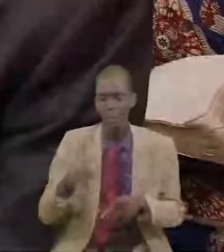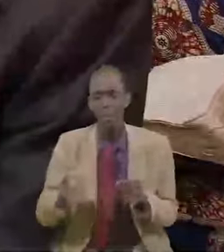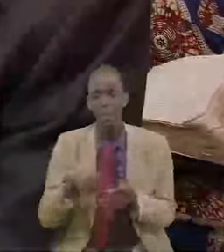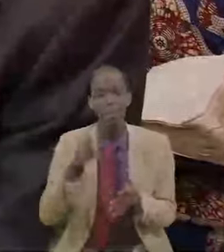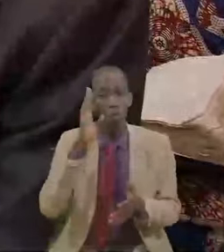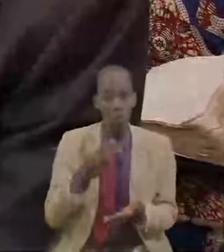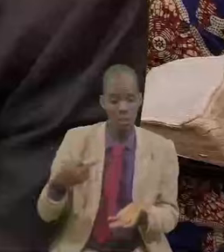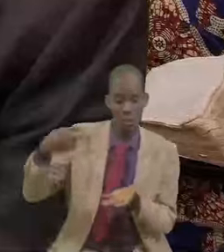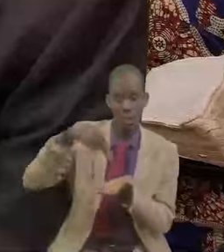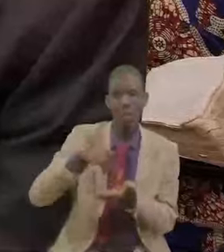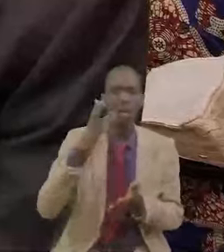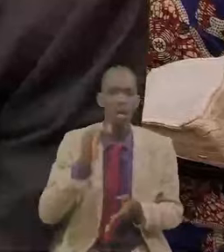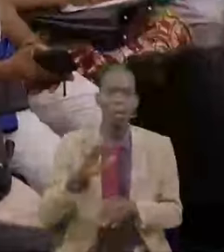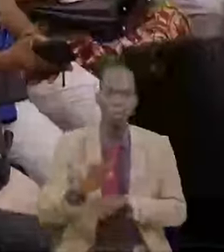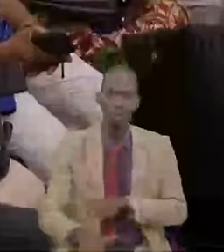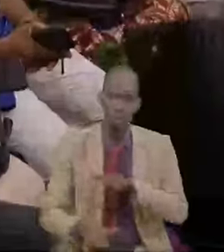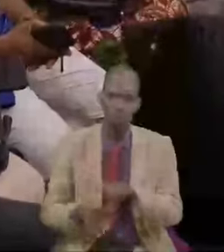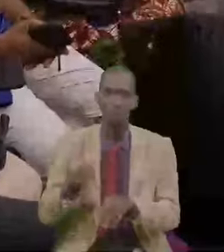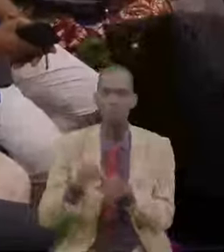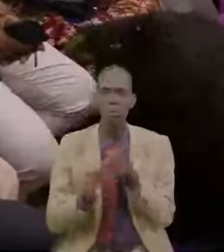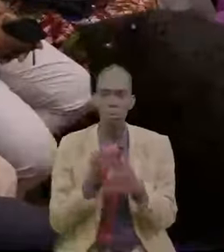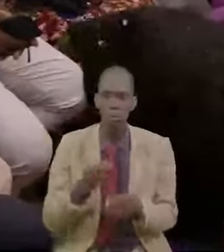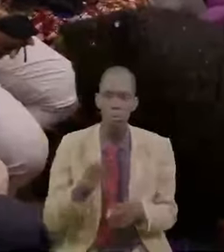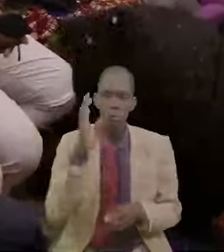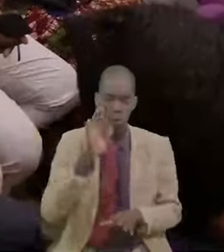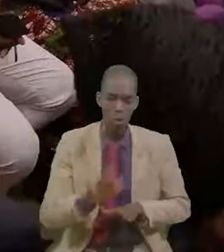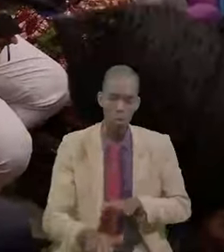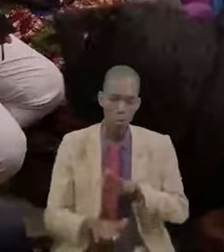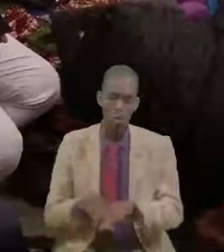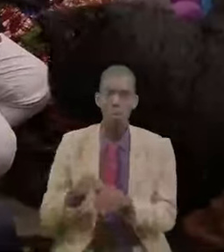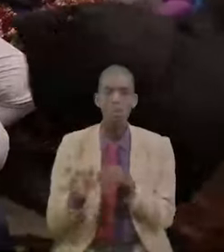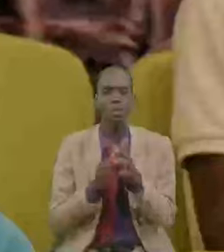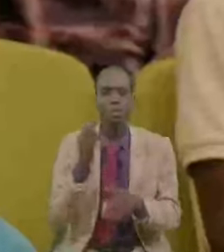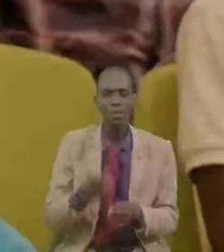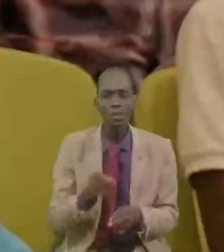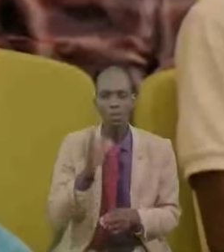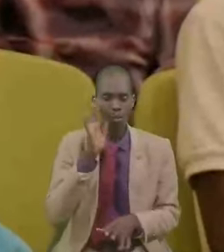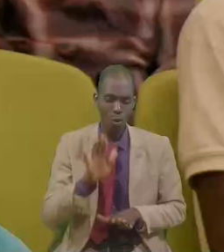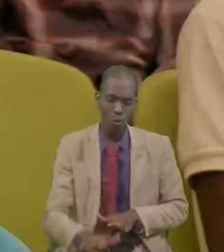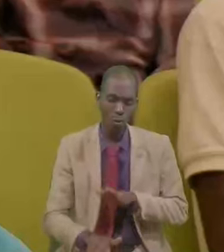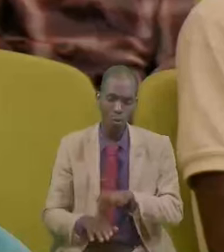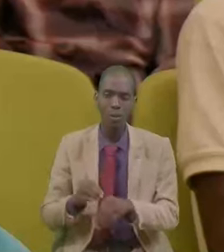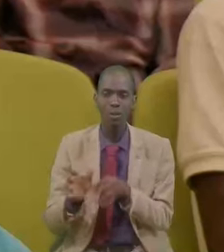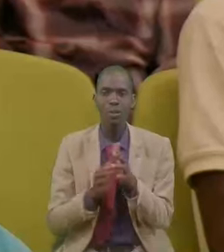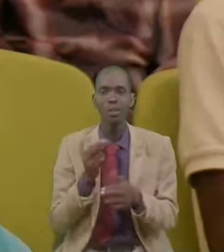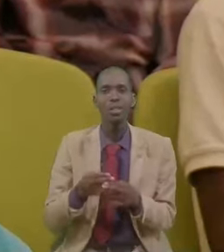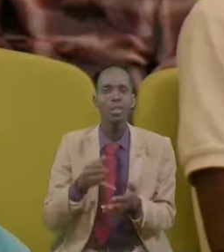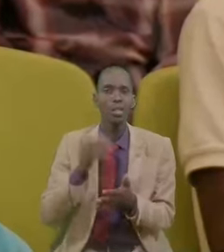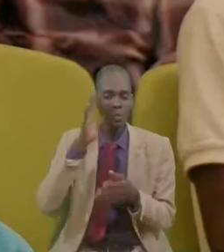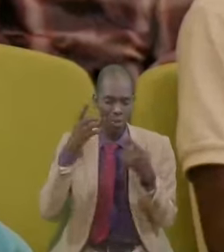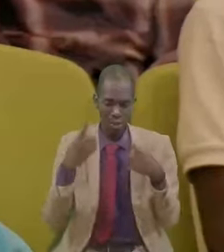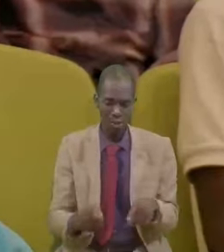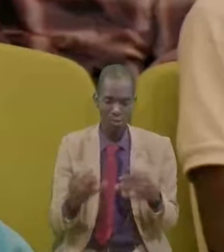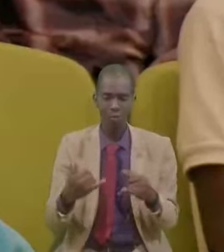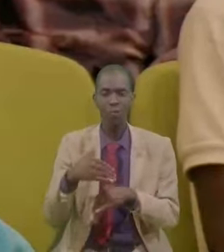allez marcher. Vous allez marcher, vous allez marcher. Et vous marchez. Cela va se produire ce